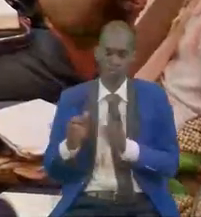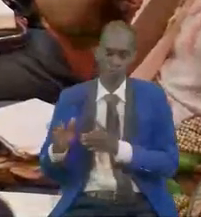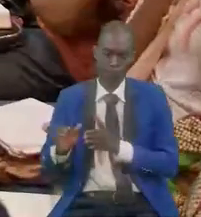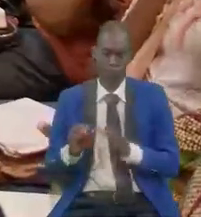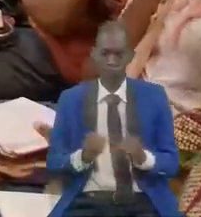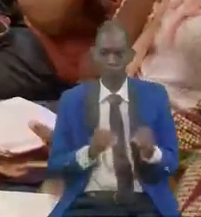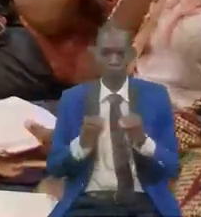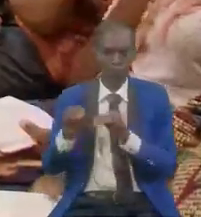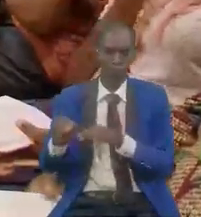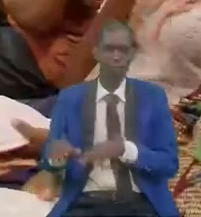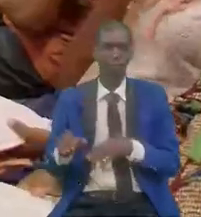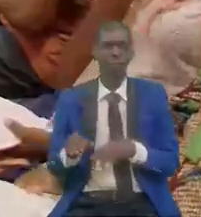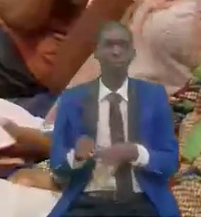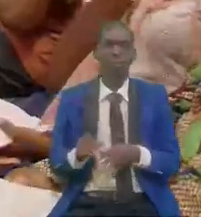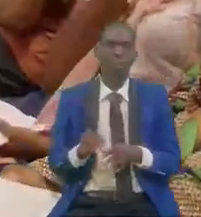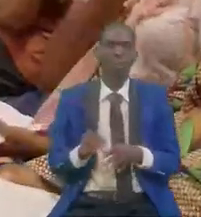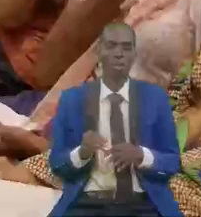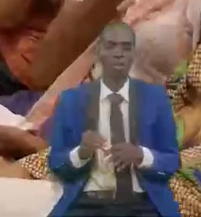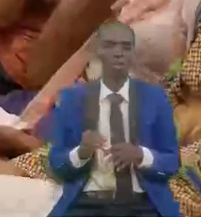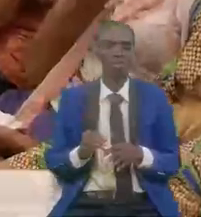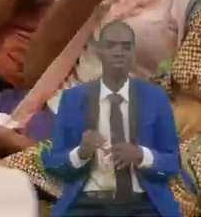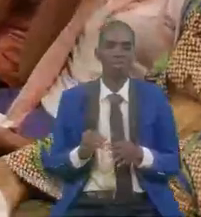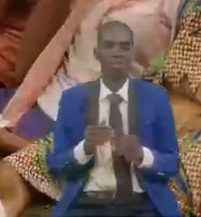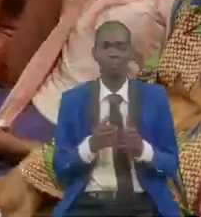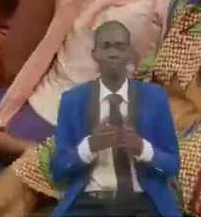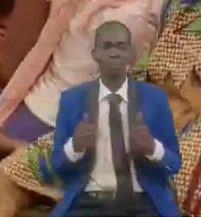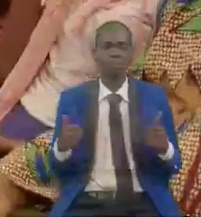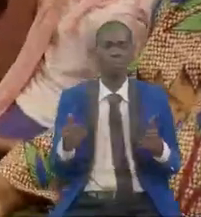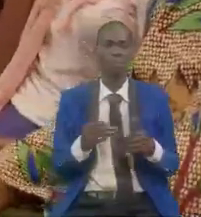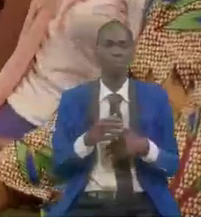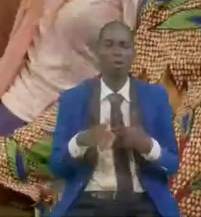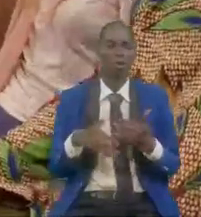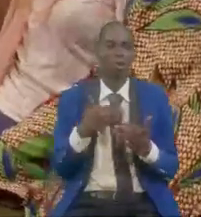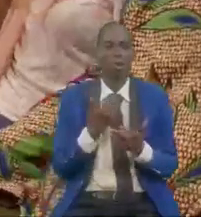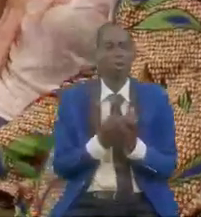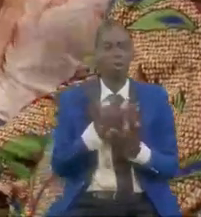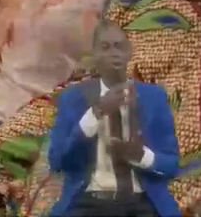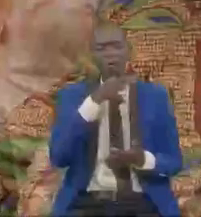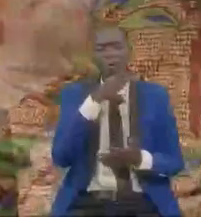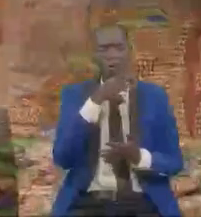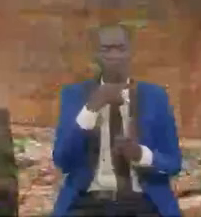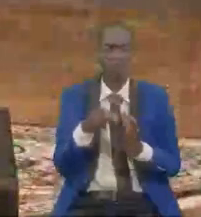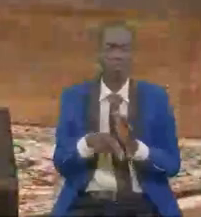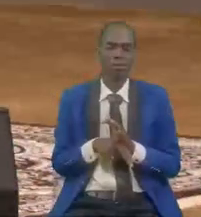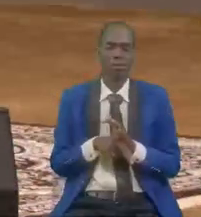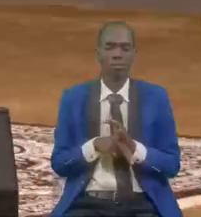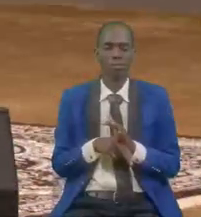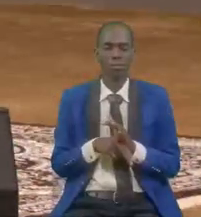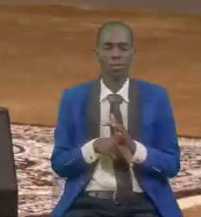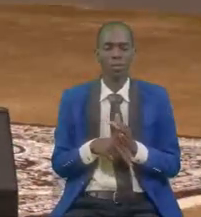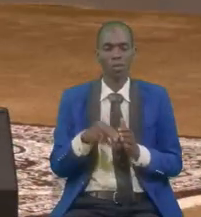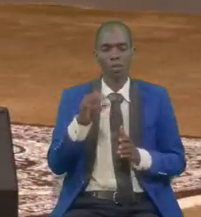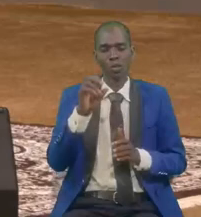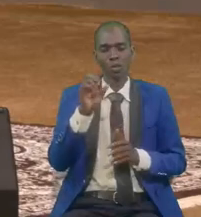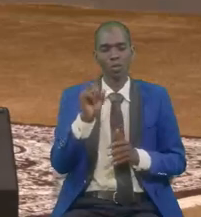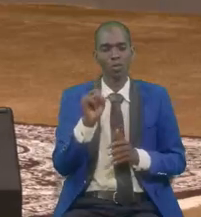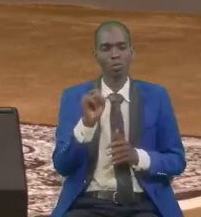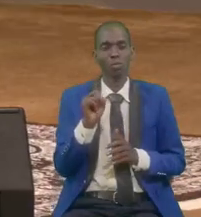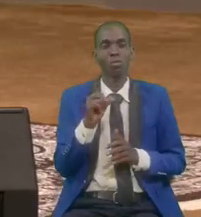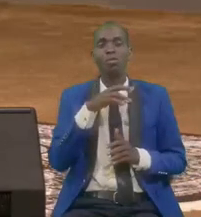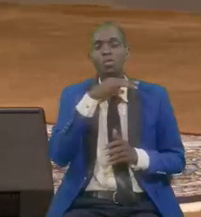Verset 21. C'est pourquoi rejetons toute souillure, la